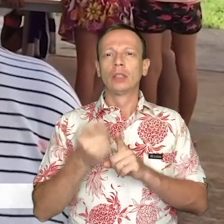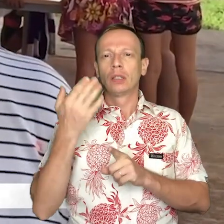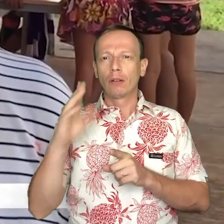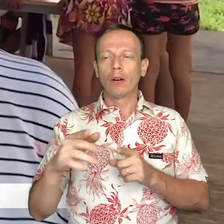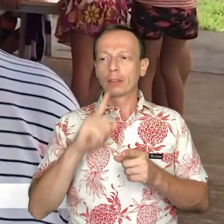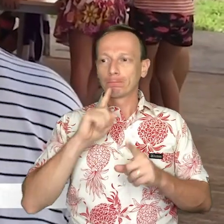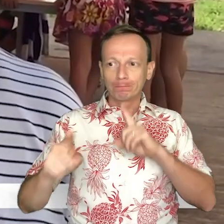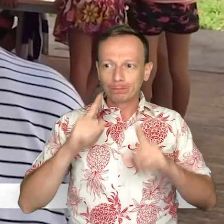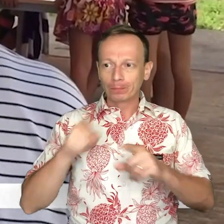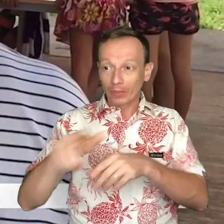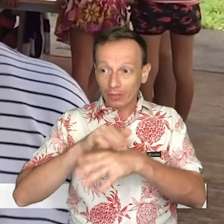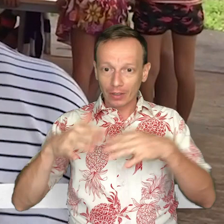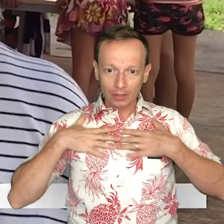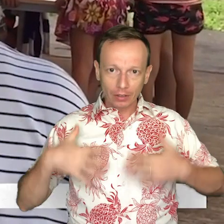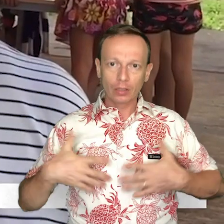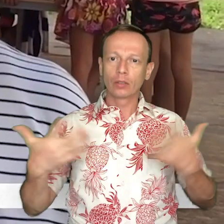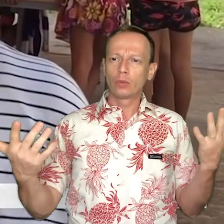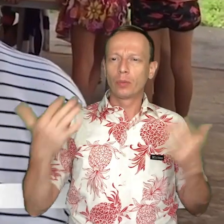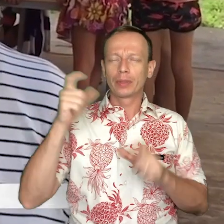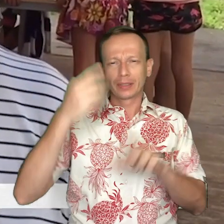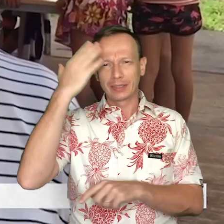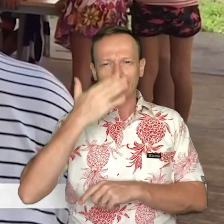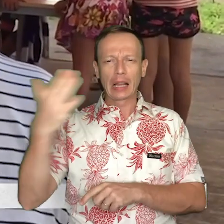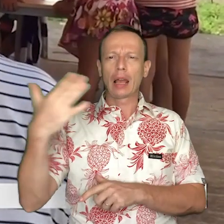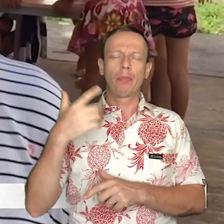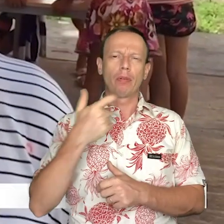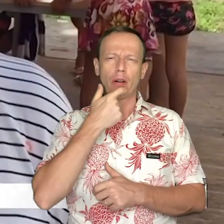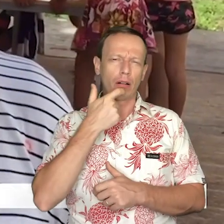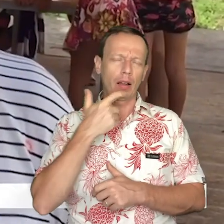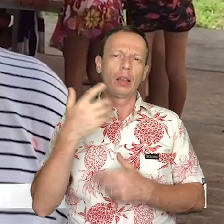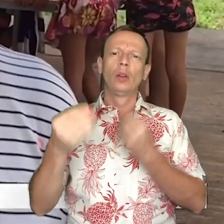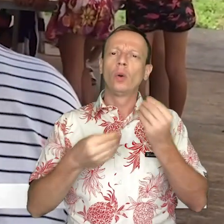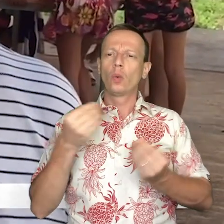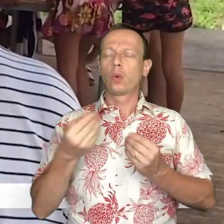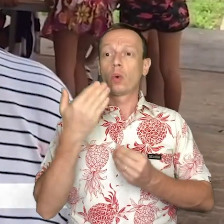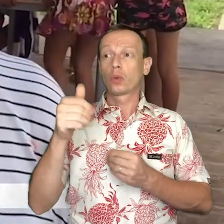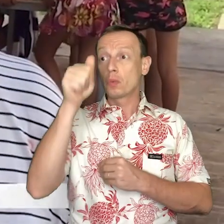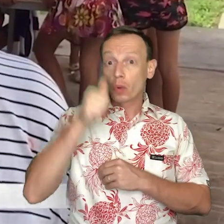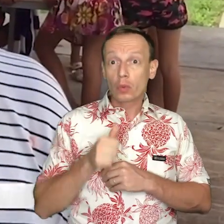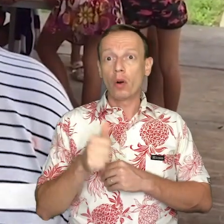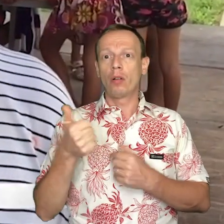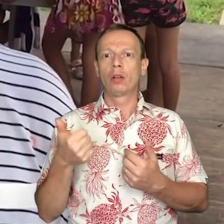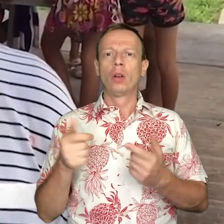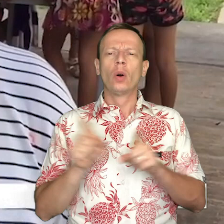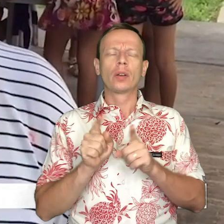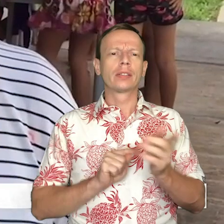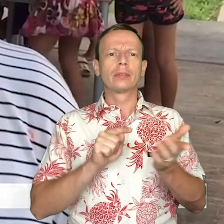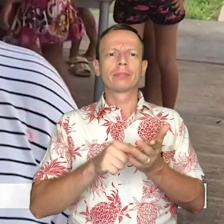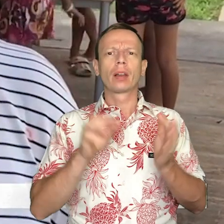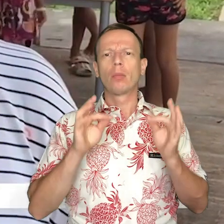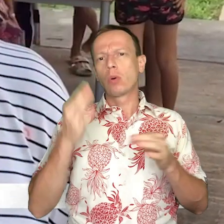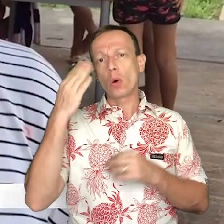jouer au Twister, connaître les célébrités du monde anglophone, les monuments, les différents. Nous avons travaillé